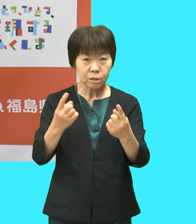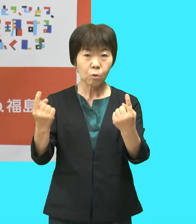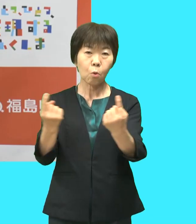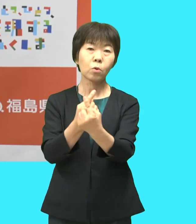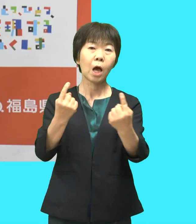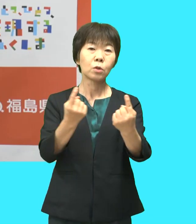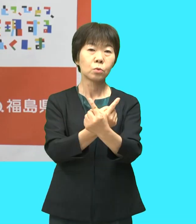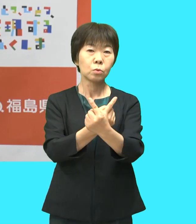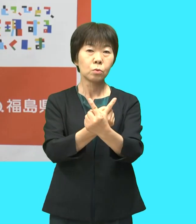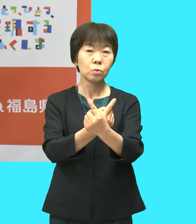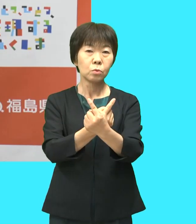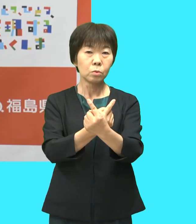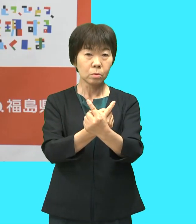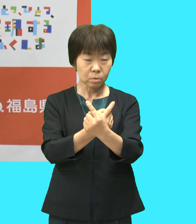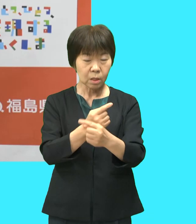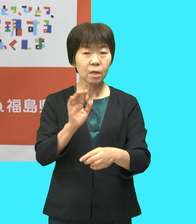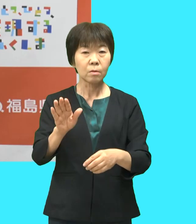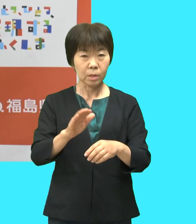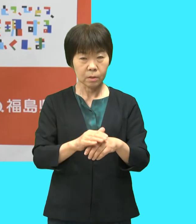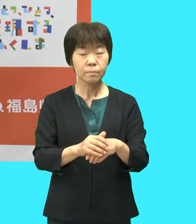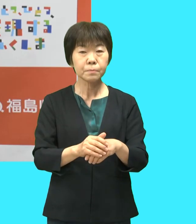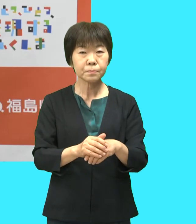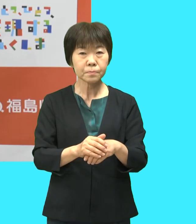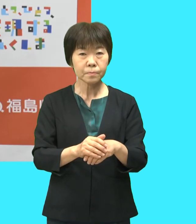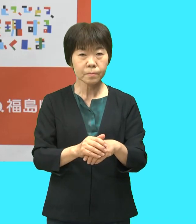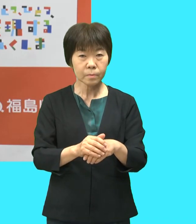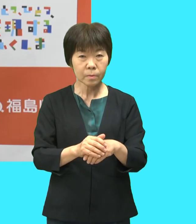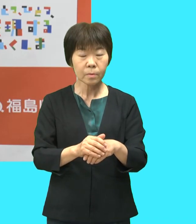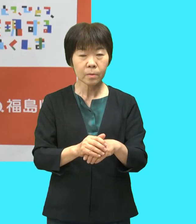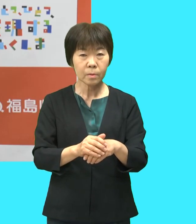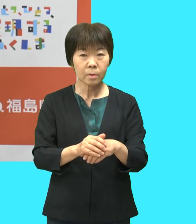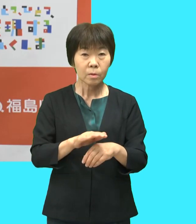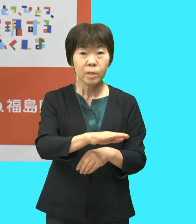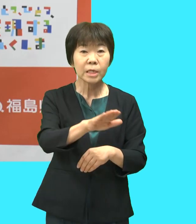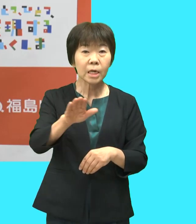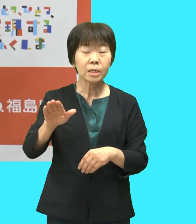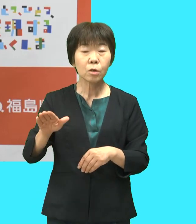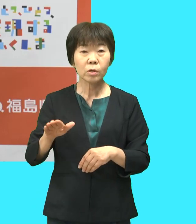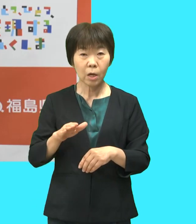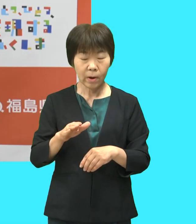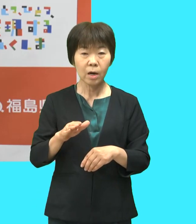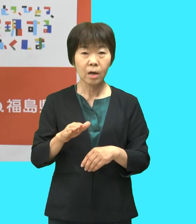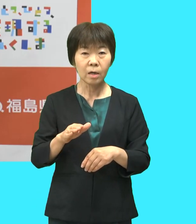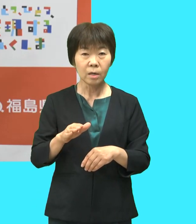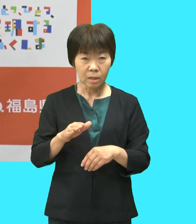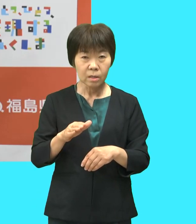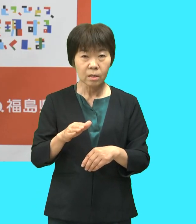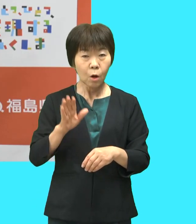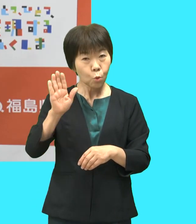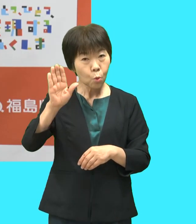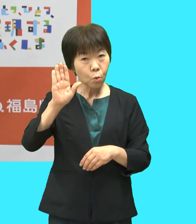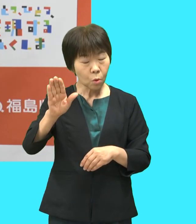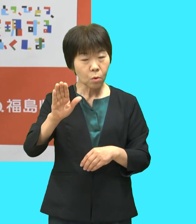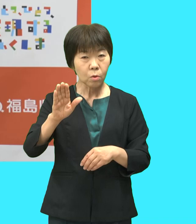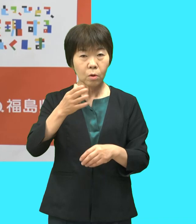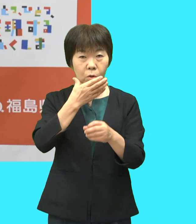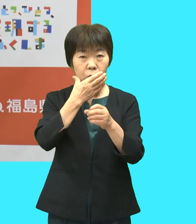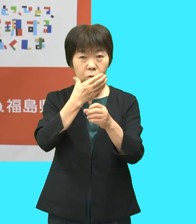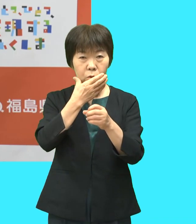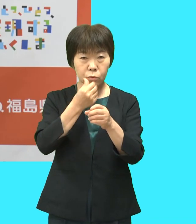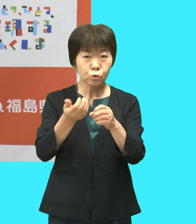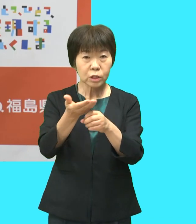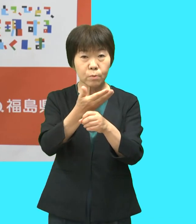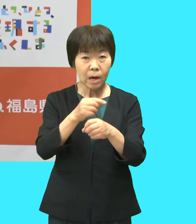するということになります。この皆さん方においては、ぜひ今後福島